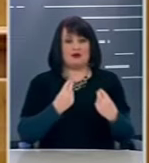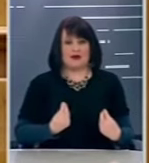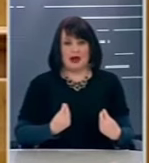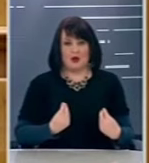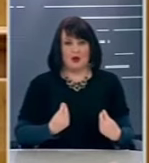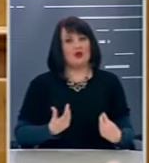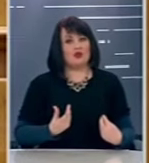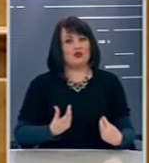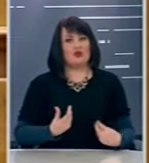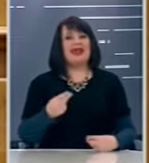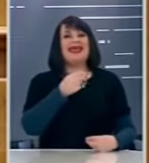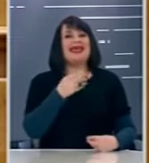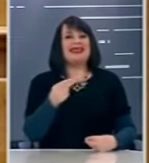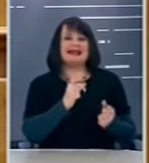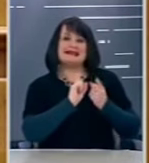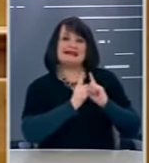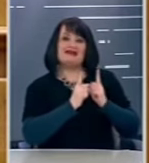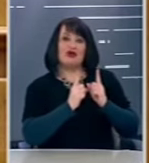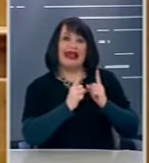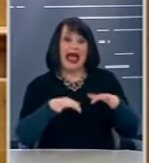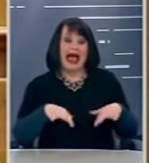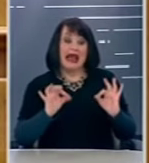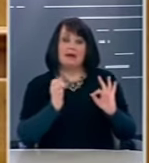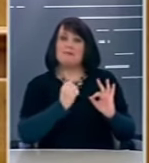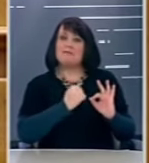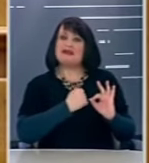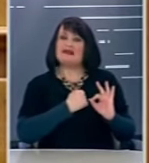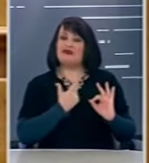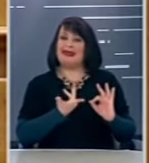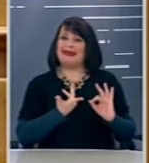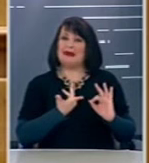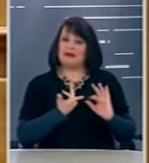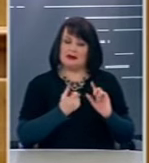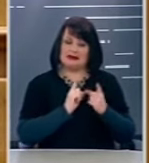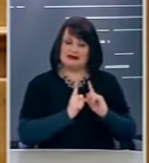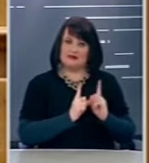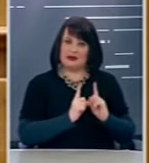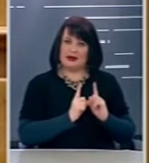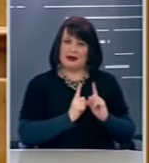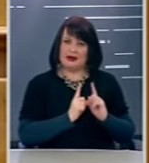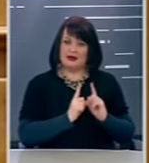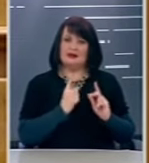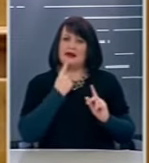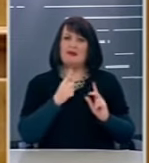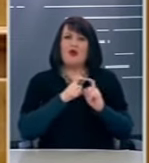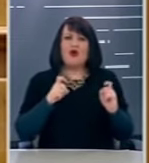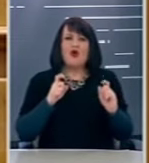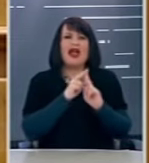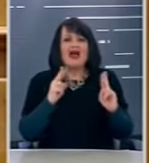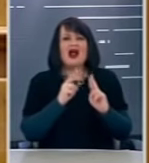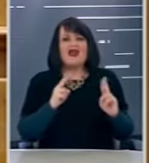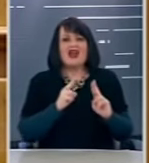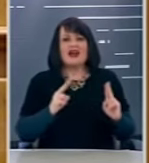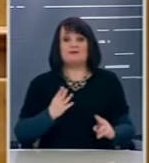την επί της αρχής συμφωνία, να αποσαφηνίσω σμέα πράγματα και να πω στον κύριο Λεβέντη ότι